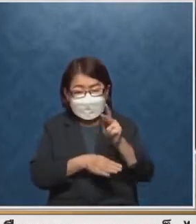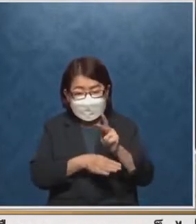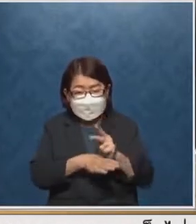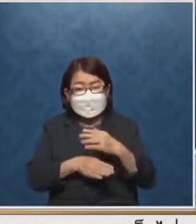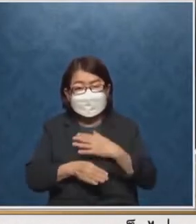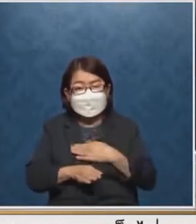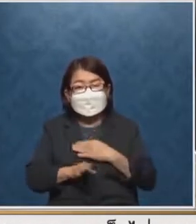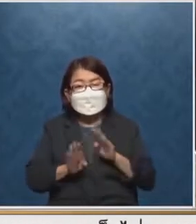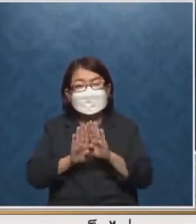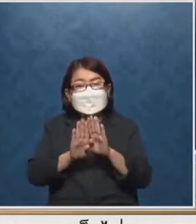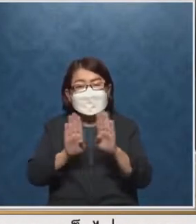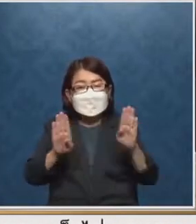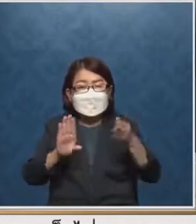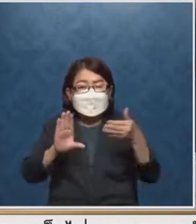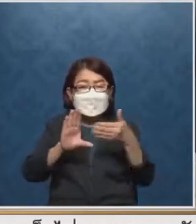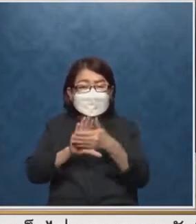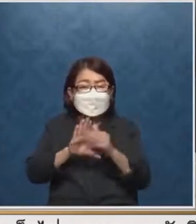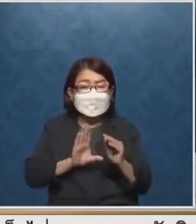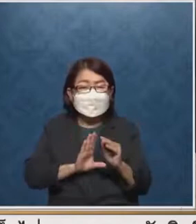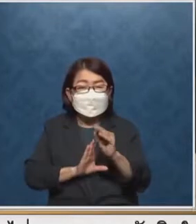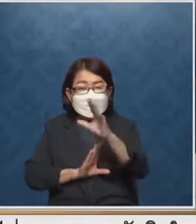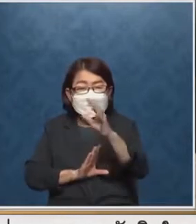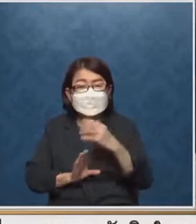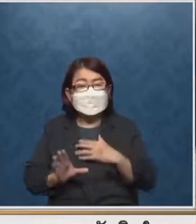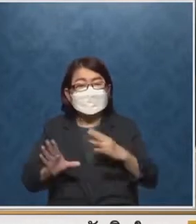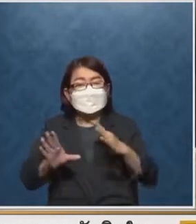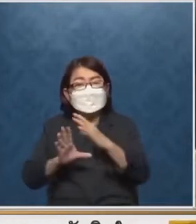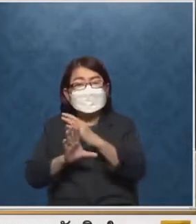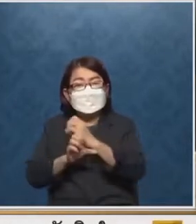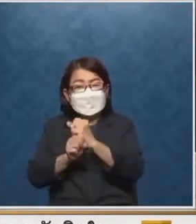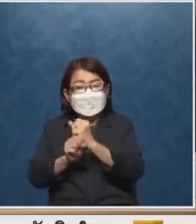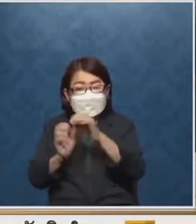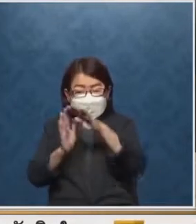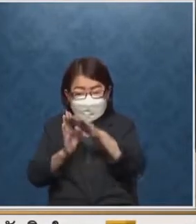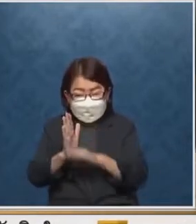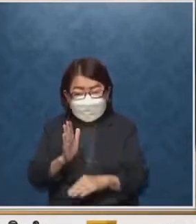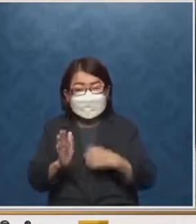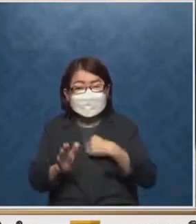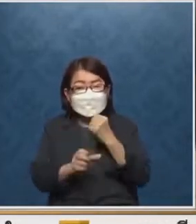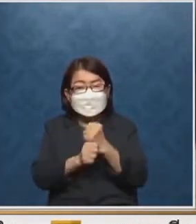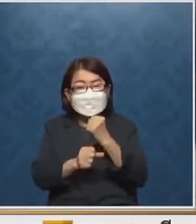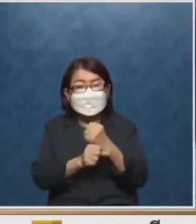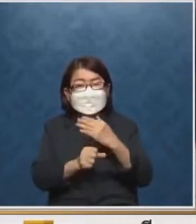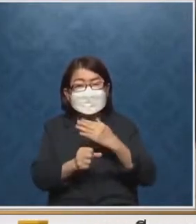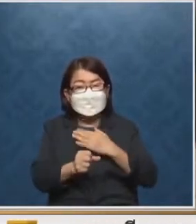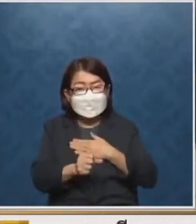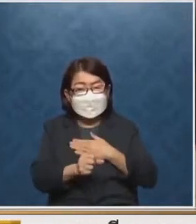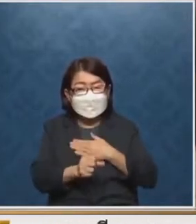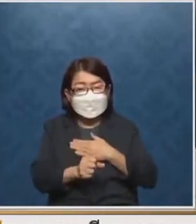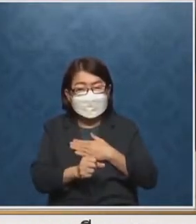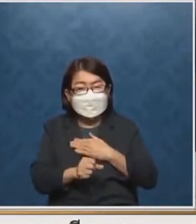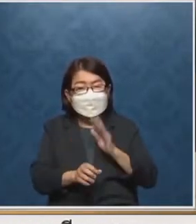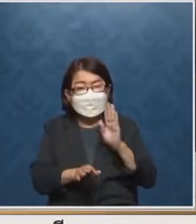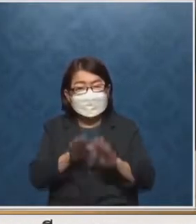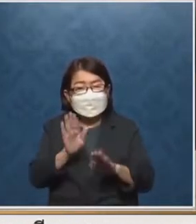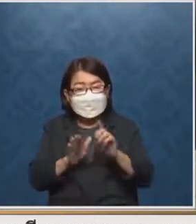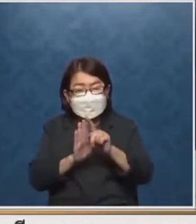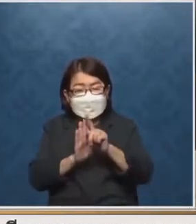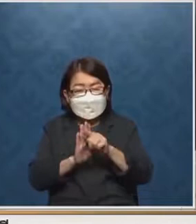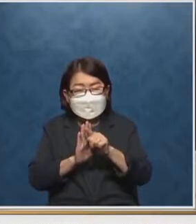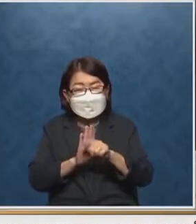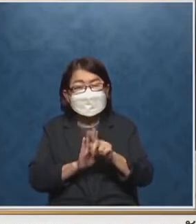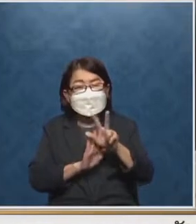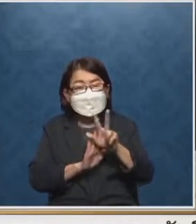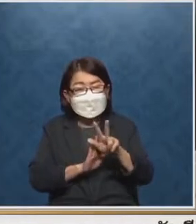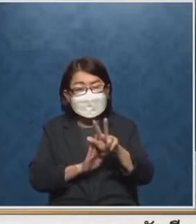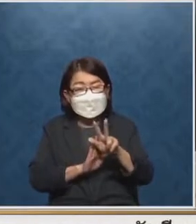ดวีดีทัศน์ที่เป็นการสรุปภาพรวมการดำเนินงานของกองทุนสั้นๆครับประมาณ3นาทีซึ่ง